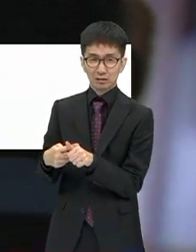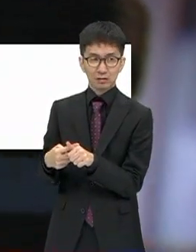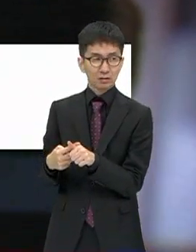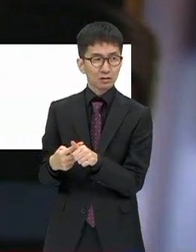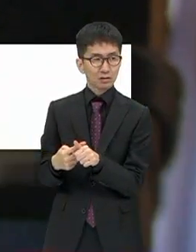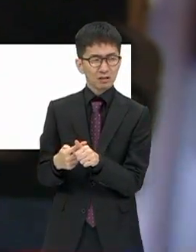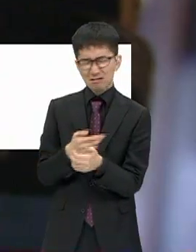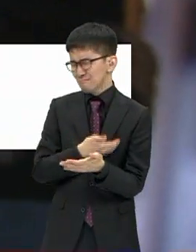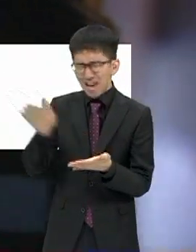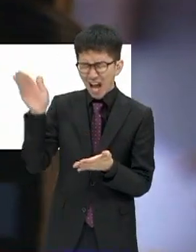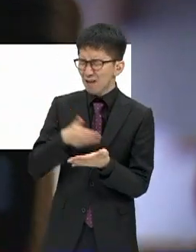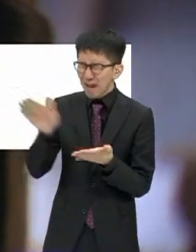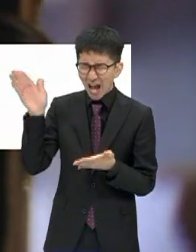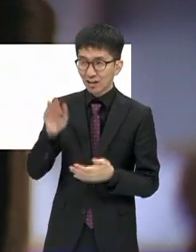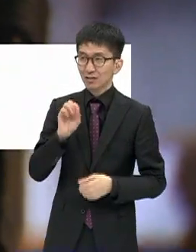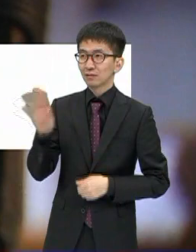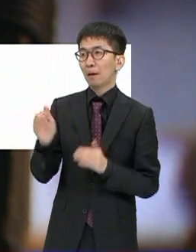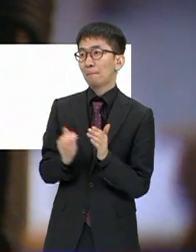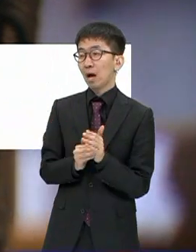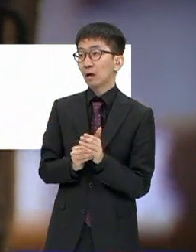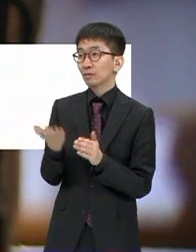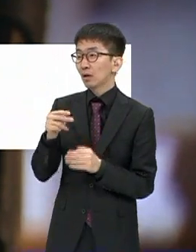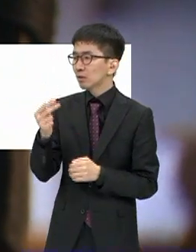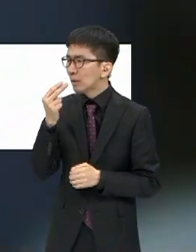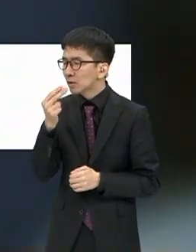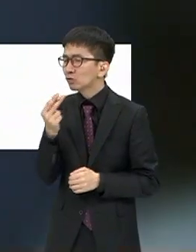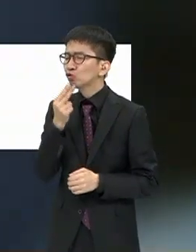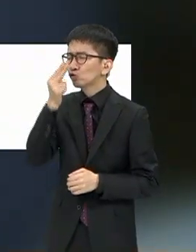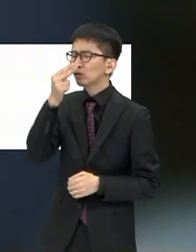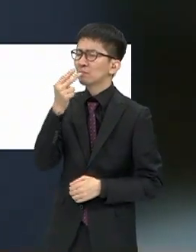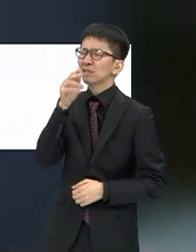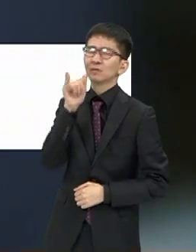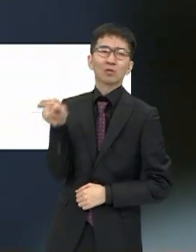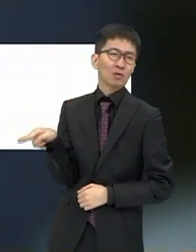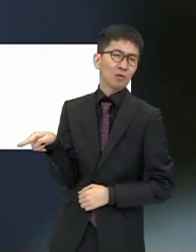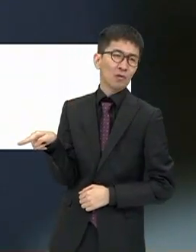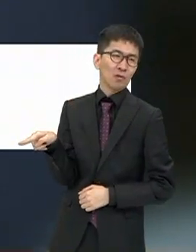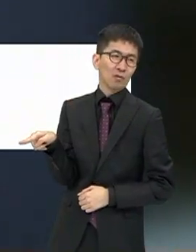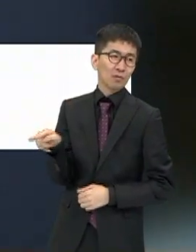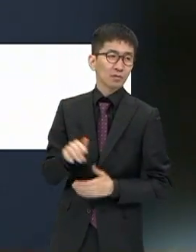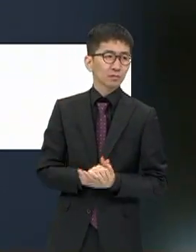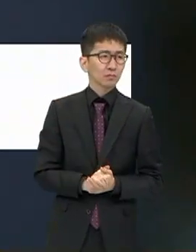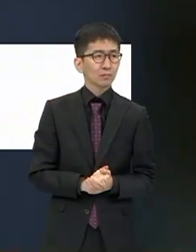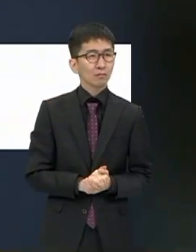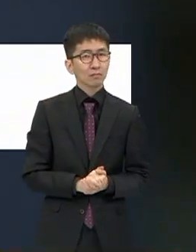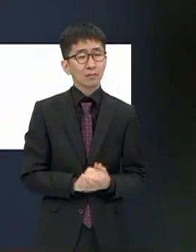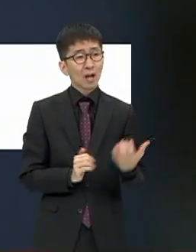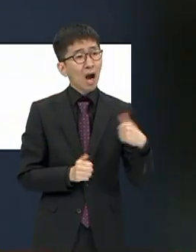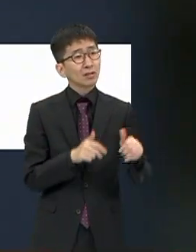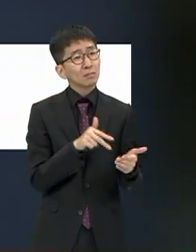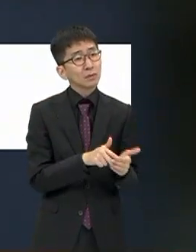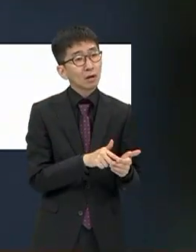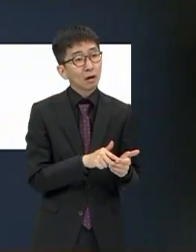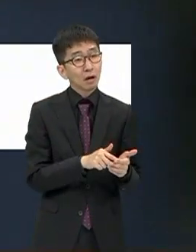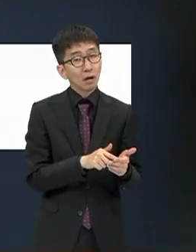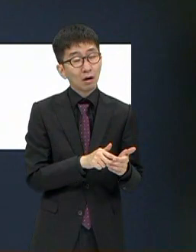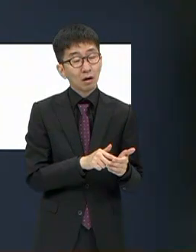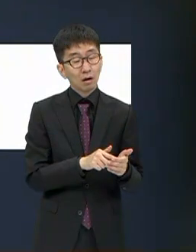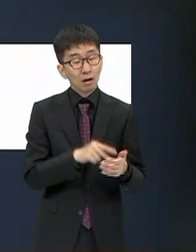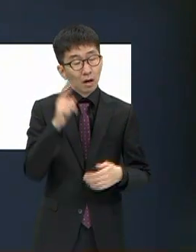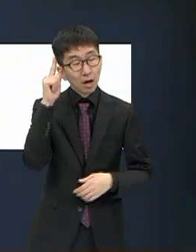욕을 하면서 이제 쫓아냈어요. 근데 가까이 갔더니 술 냄새가 났었어요. 아이 입장에서는 진짜